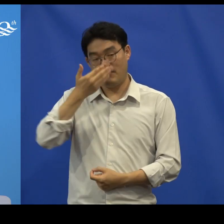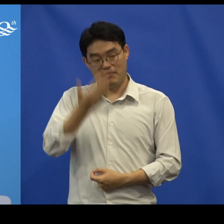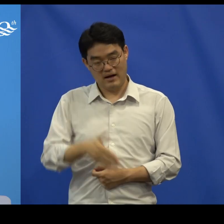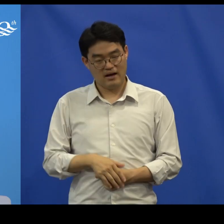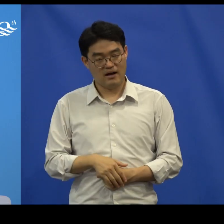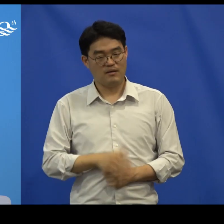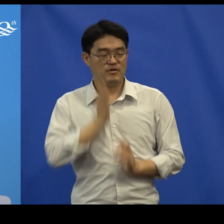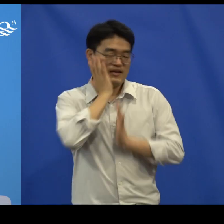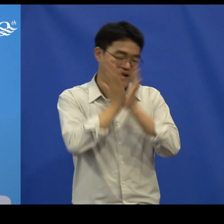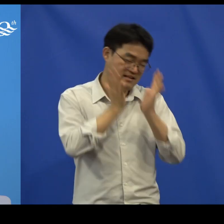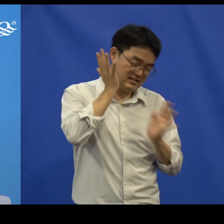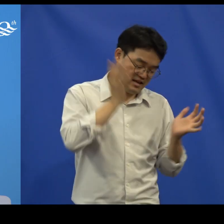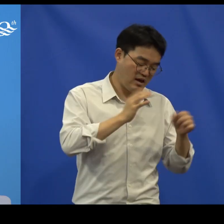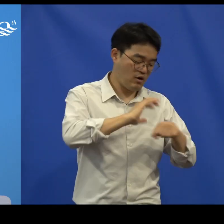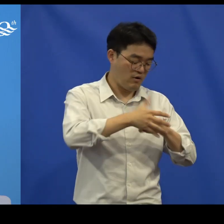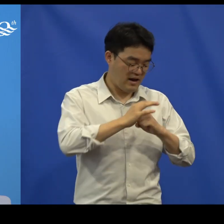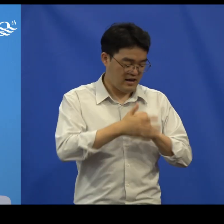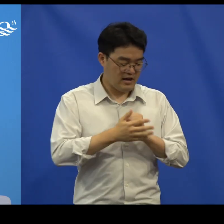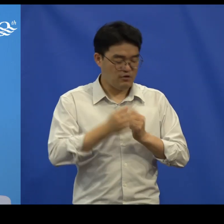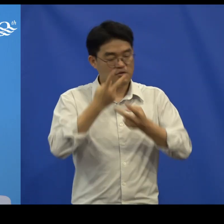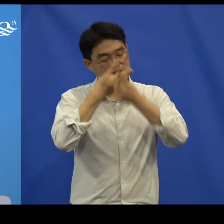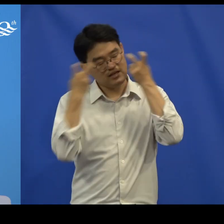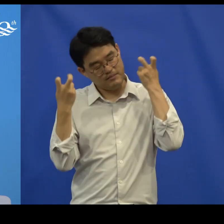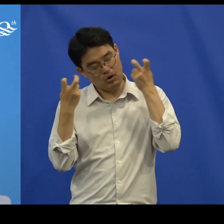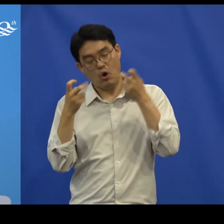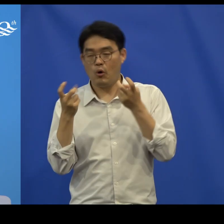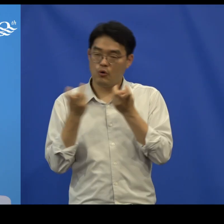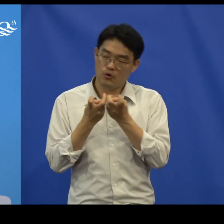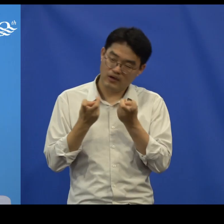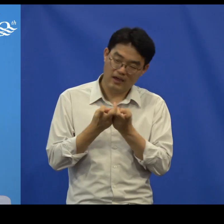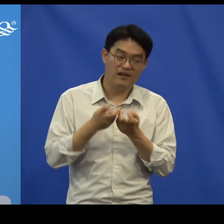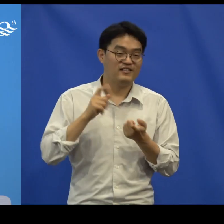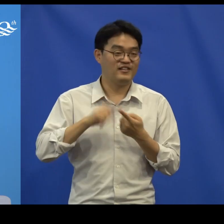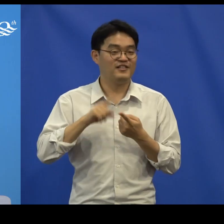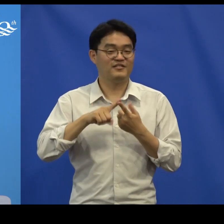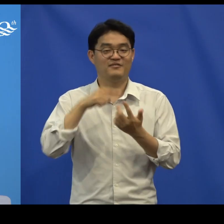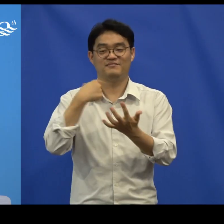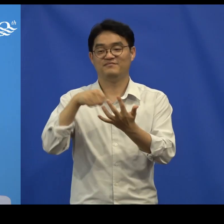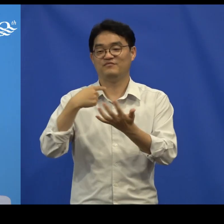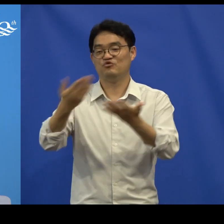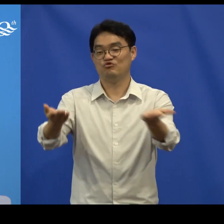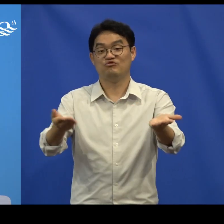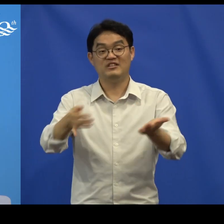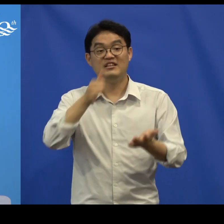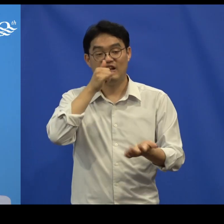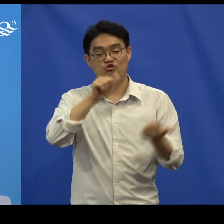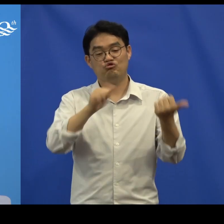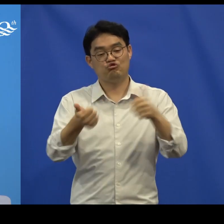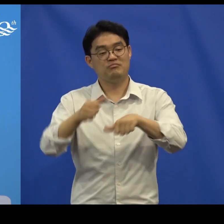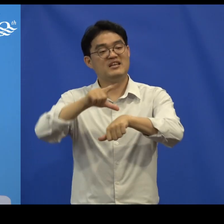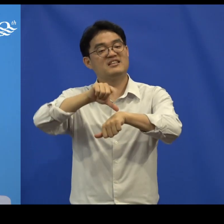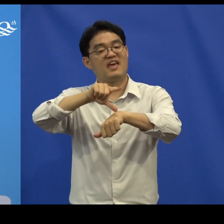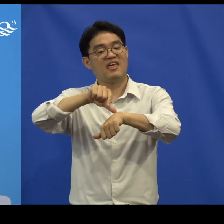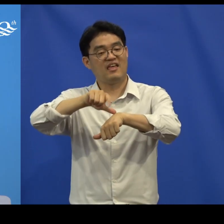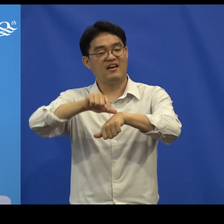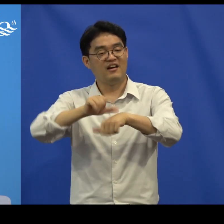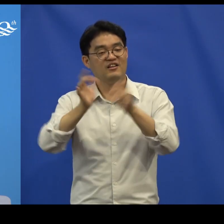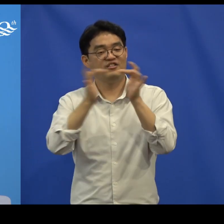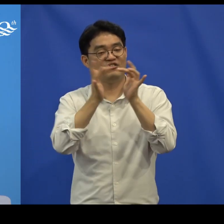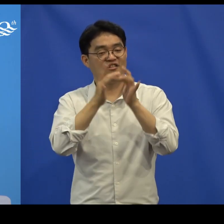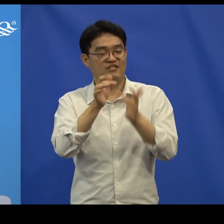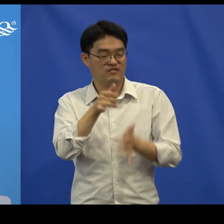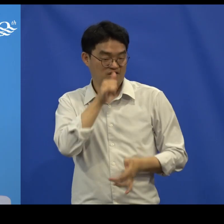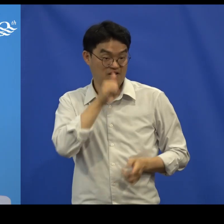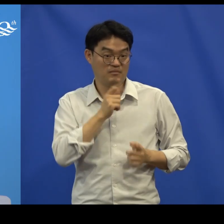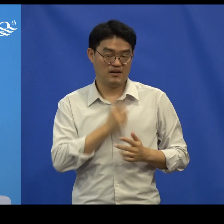수면에 관련된 조언들을 다 해줍니다. 이렇게 현대 문명은 몸의 구원을 약속하죠. 더